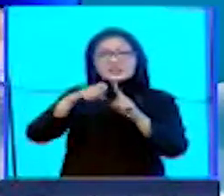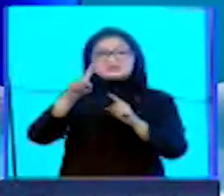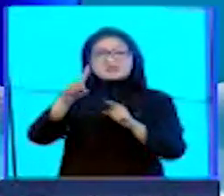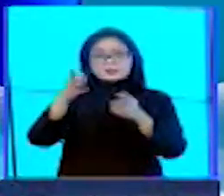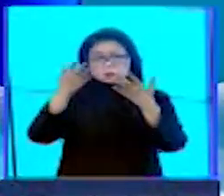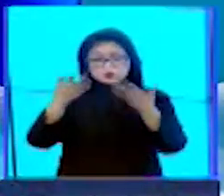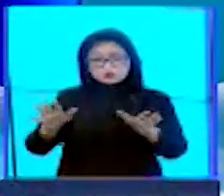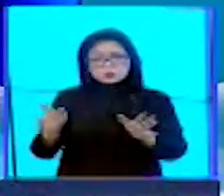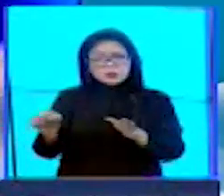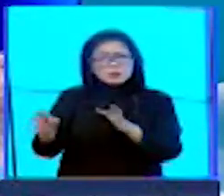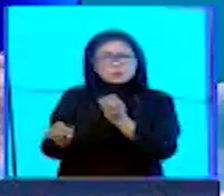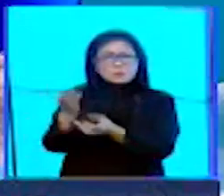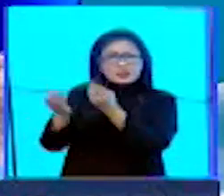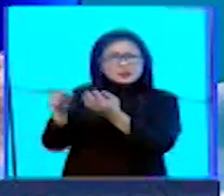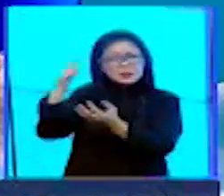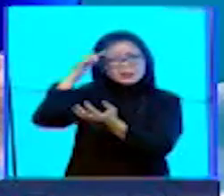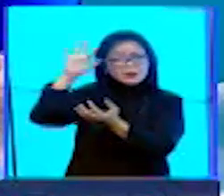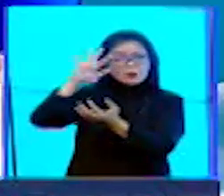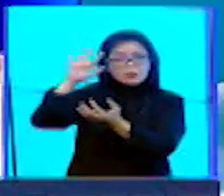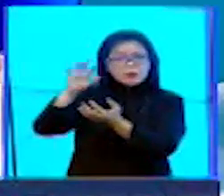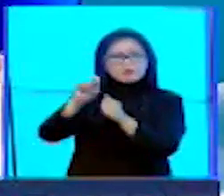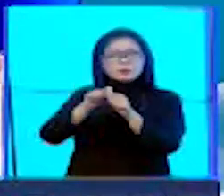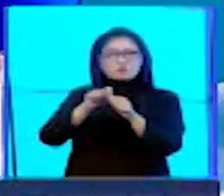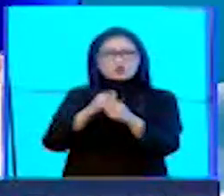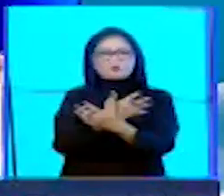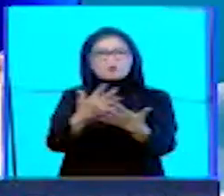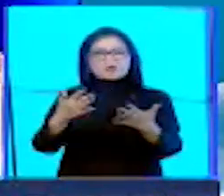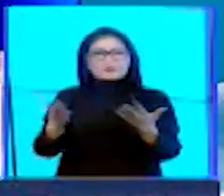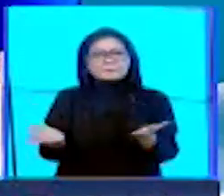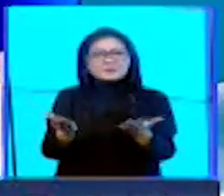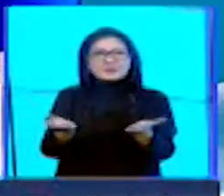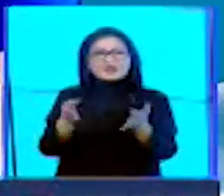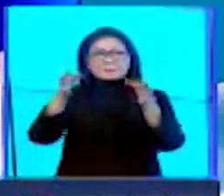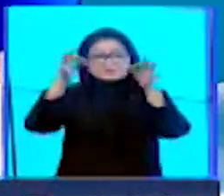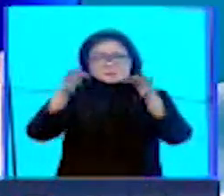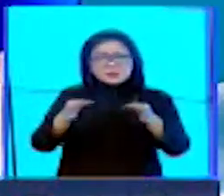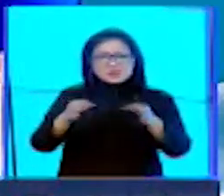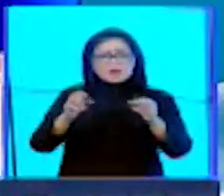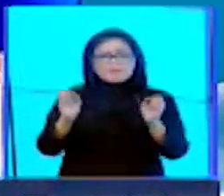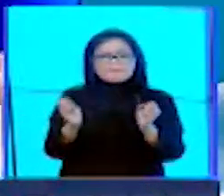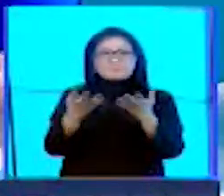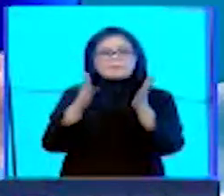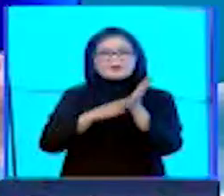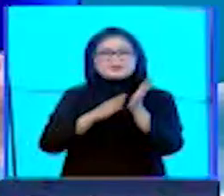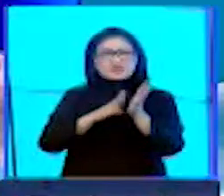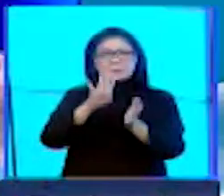untuk membuat warga binaan lapas tetap tenang atas musibah yang merenggut total lebih dari 40 korban jiwa.